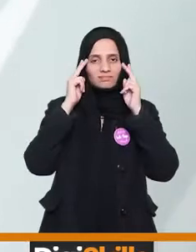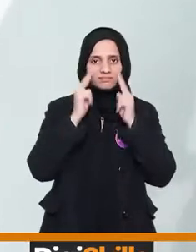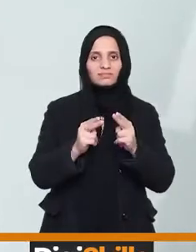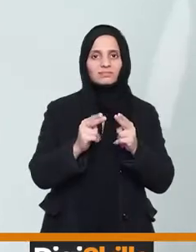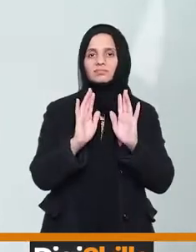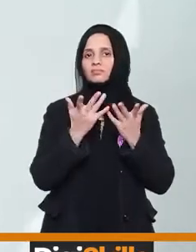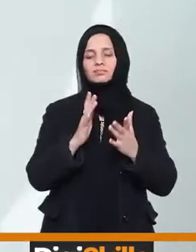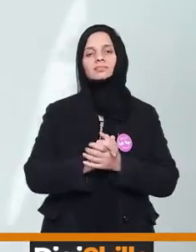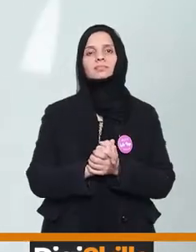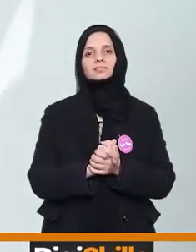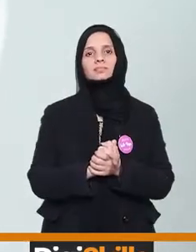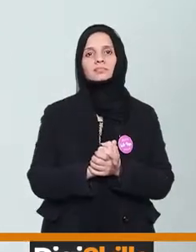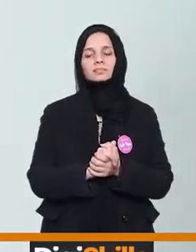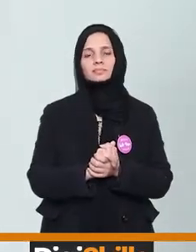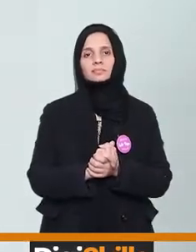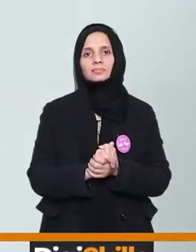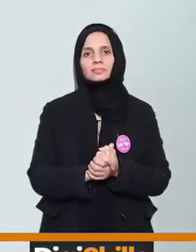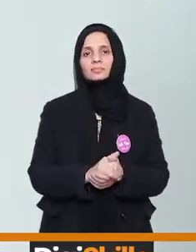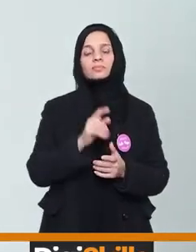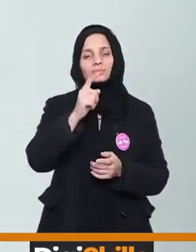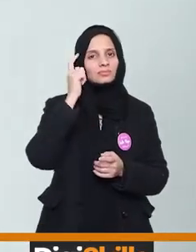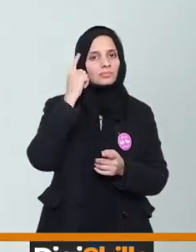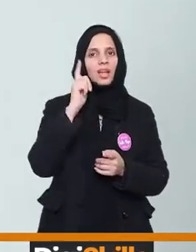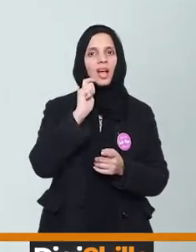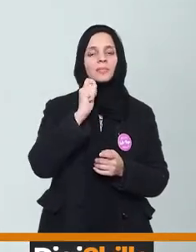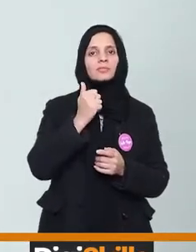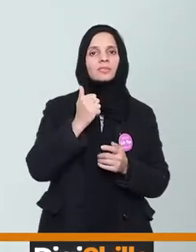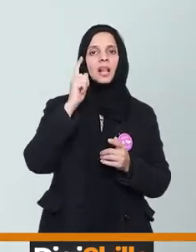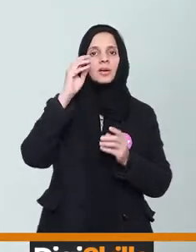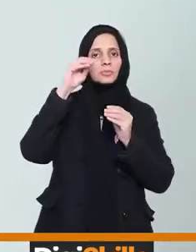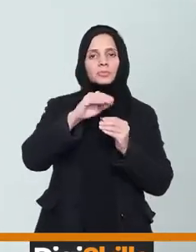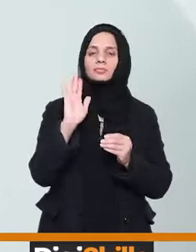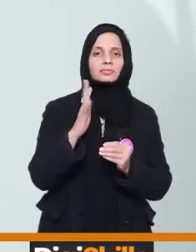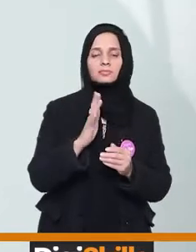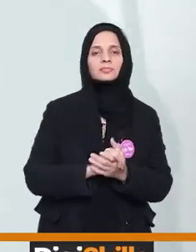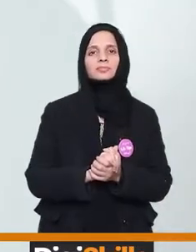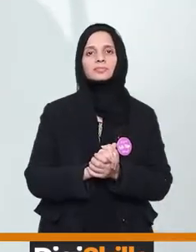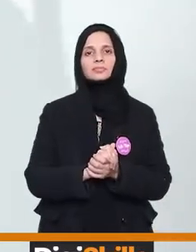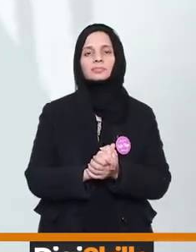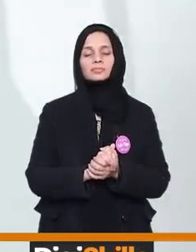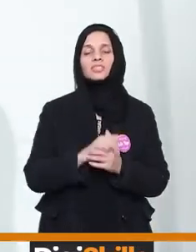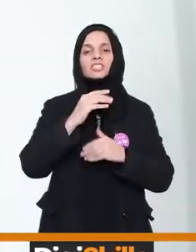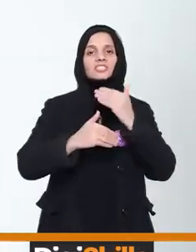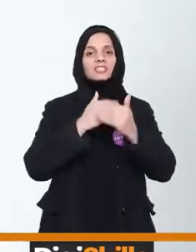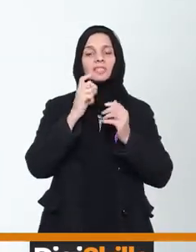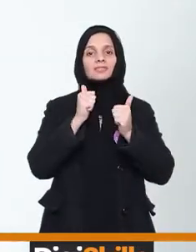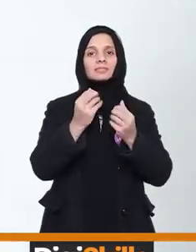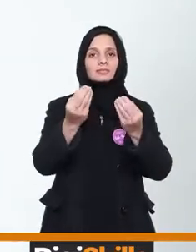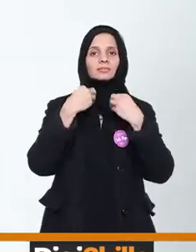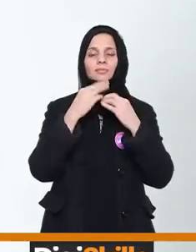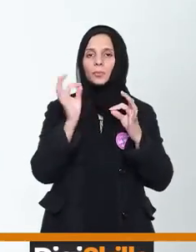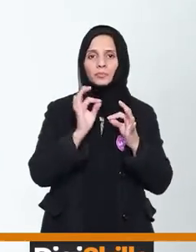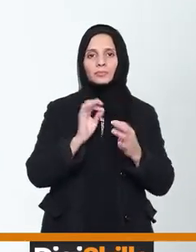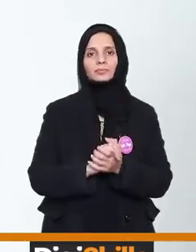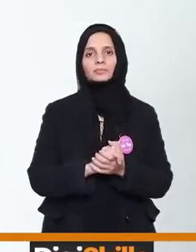پہ فوکس نہیں کر رہے، یقین جانیں آپ کے کام میں بھی برکت نہیں آئے گی اور آپ کے ڈیزائرڈ ریزلٹس بھی اچیو